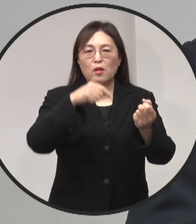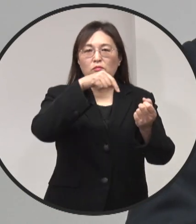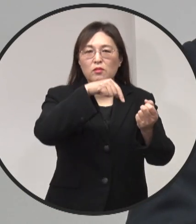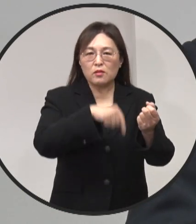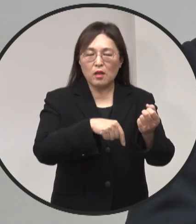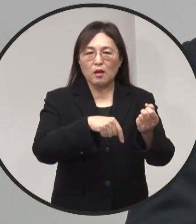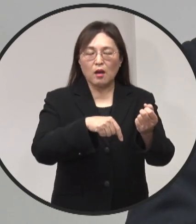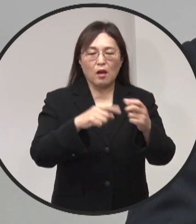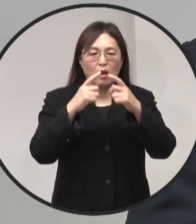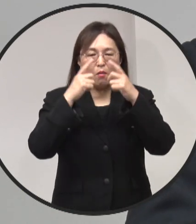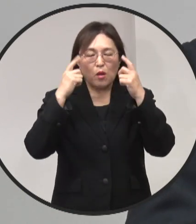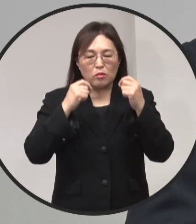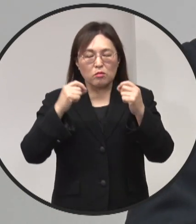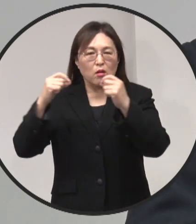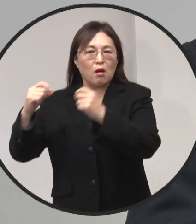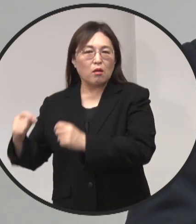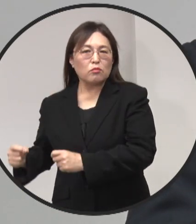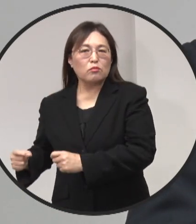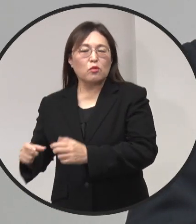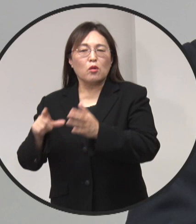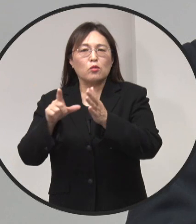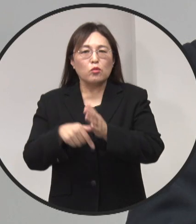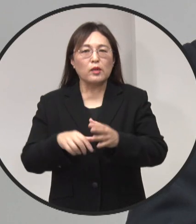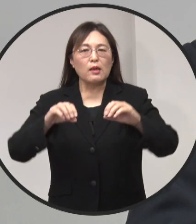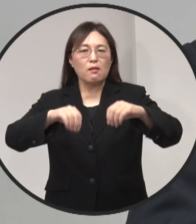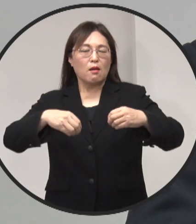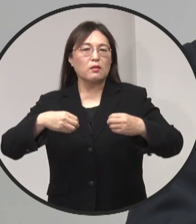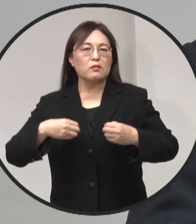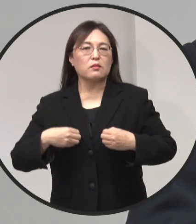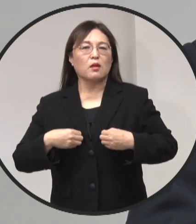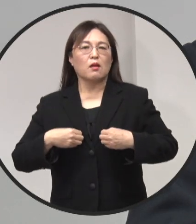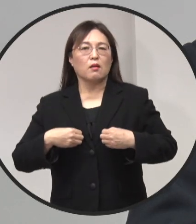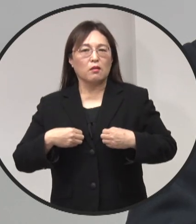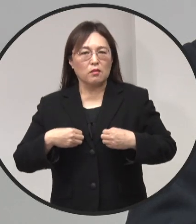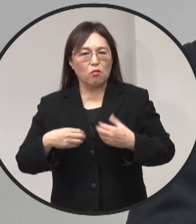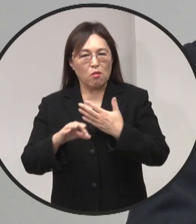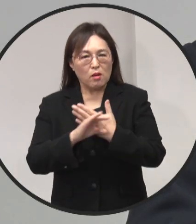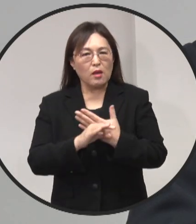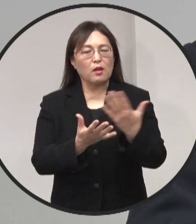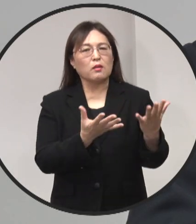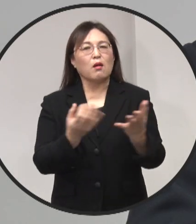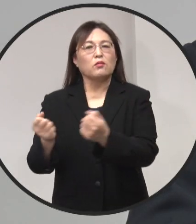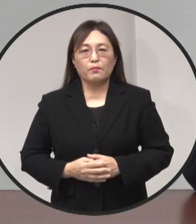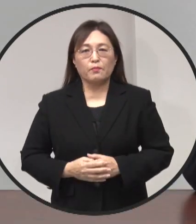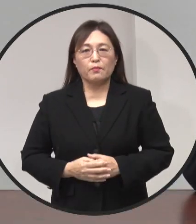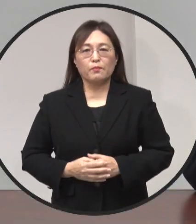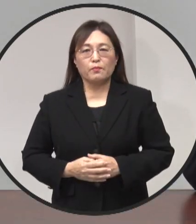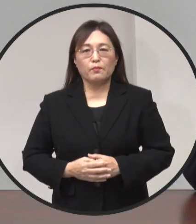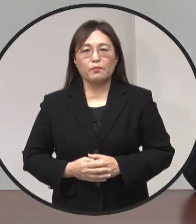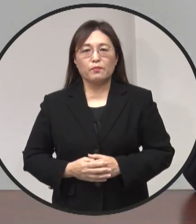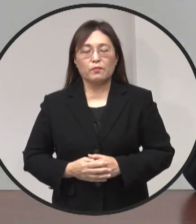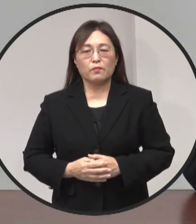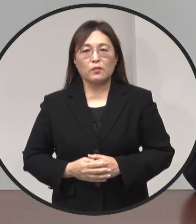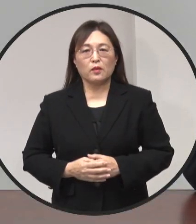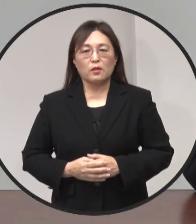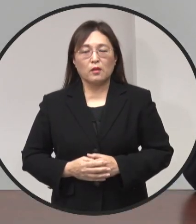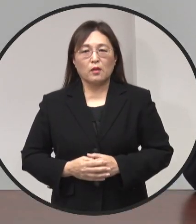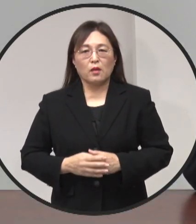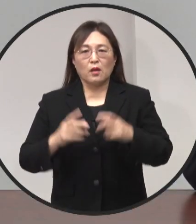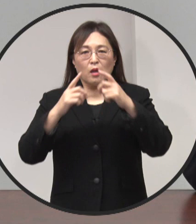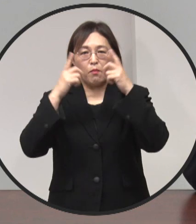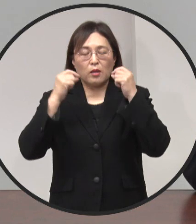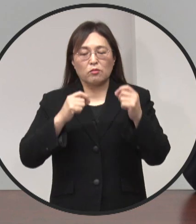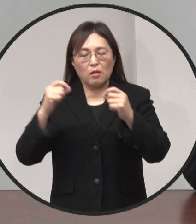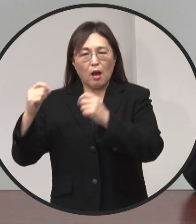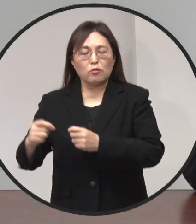などマスクを外すシーンでの感染事例が多く見られています食事の際はどう